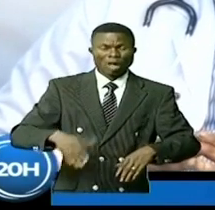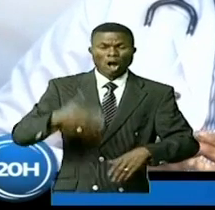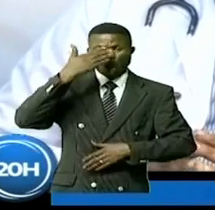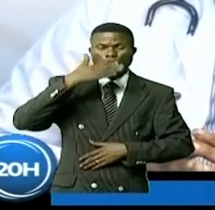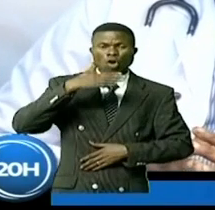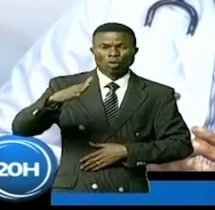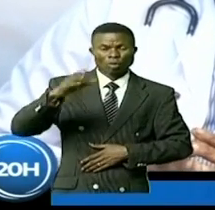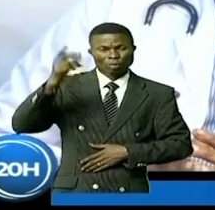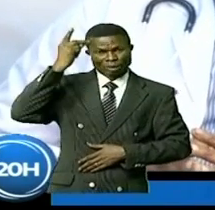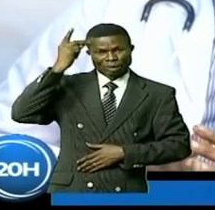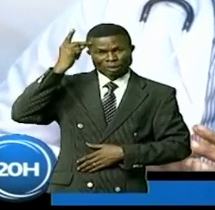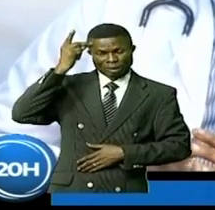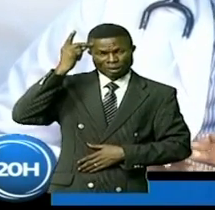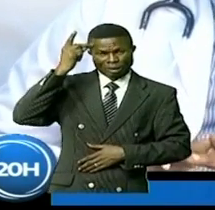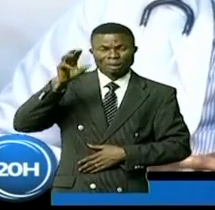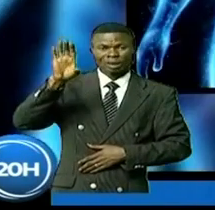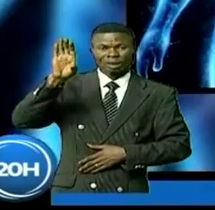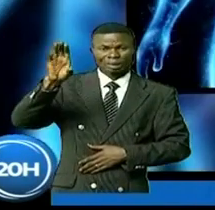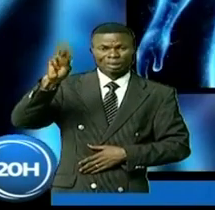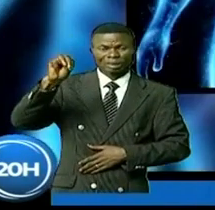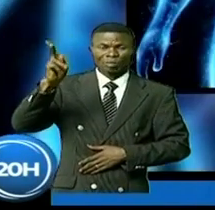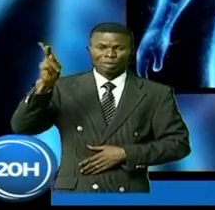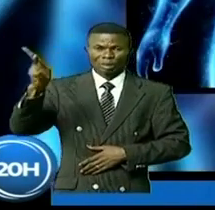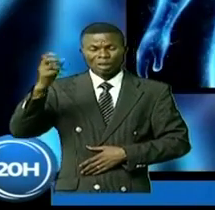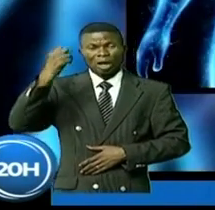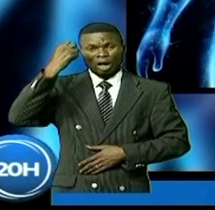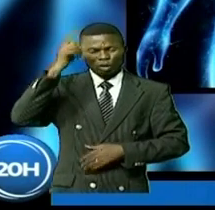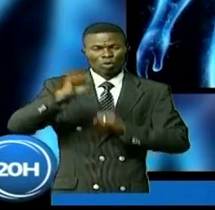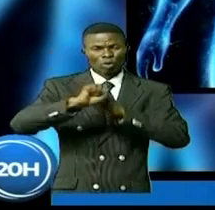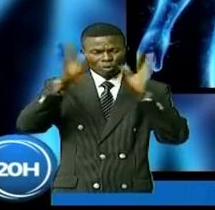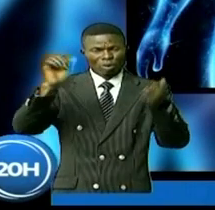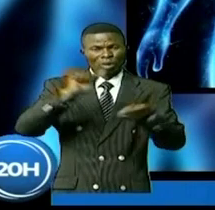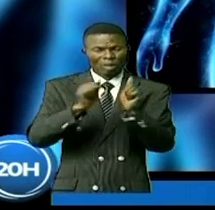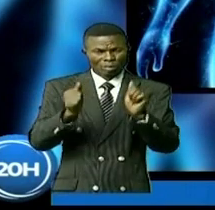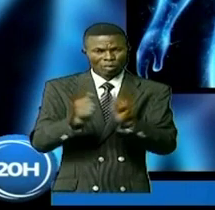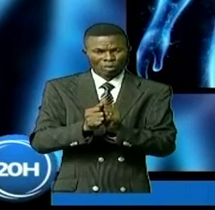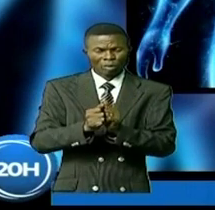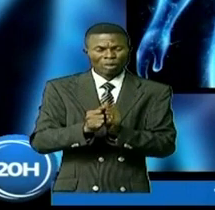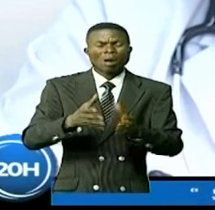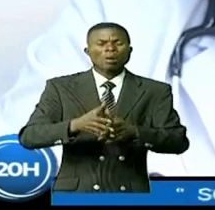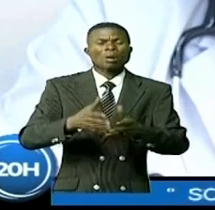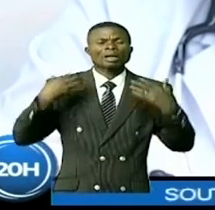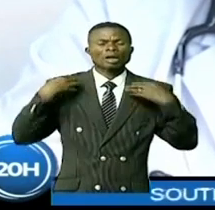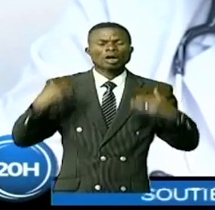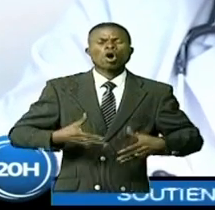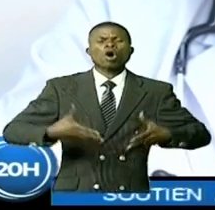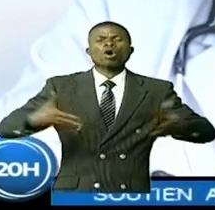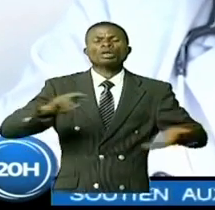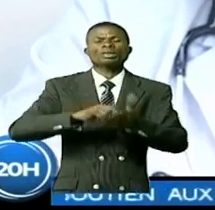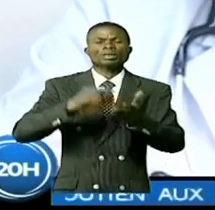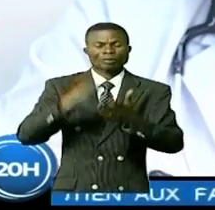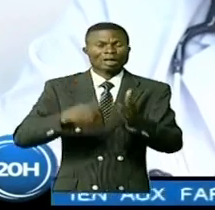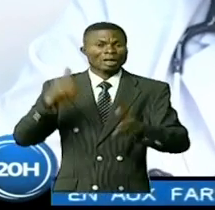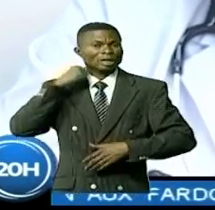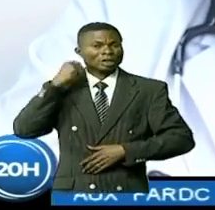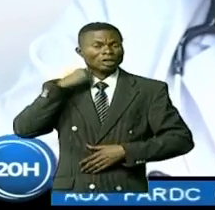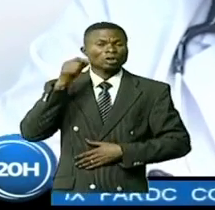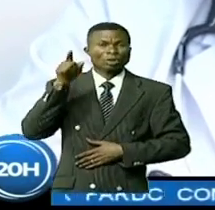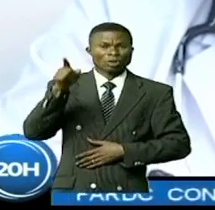de Kinshasa CMK. Pour bien comprendre ce que c'est être obèse, le docteur Raymond